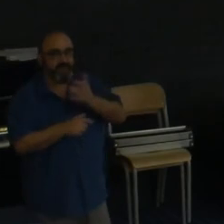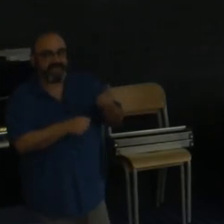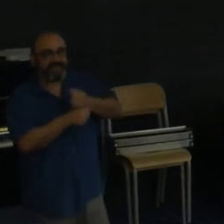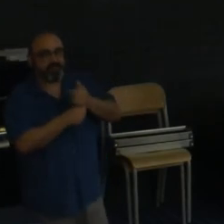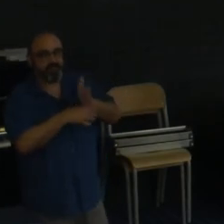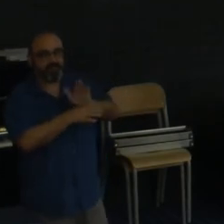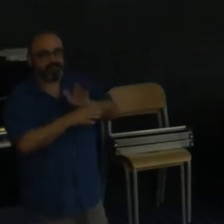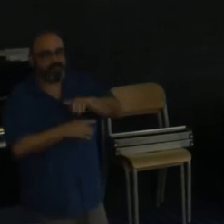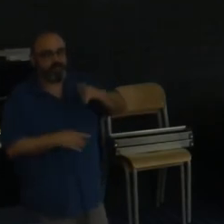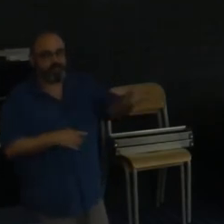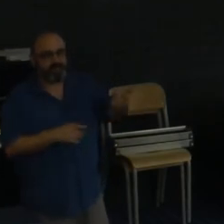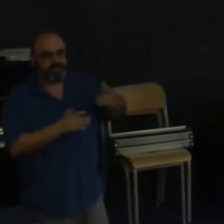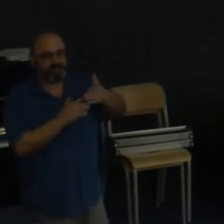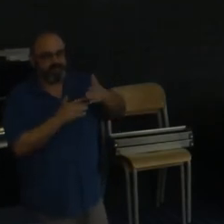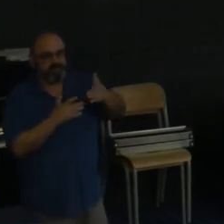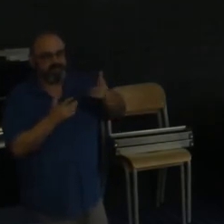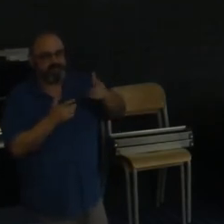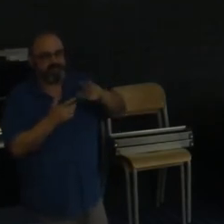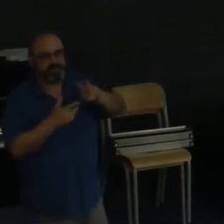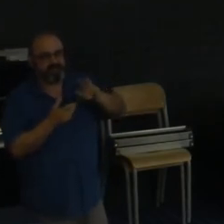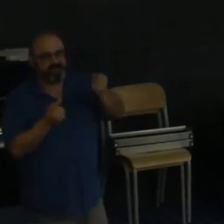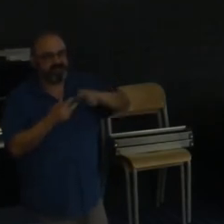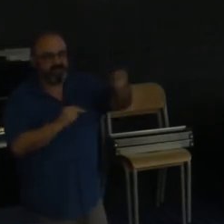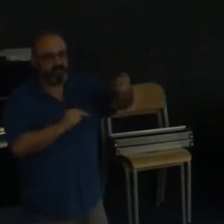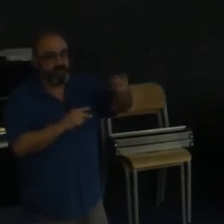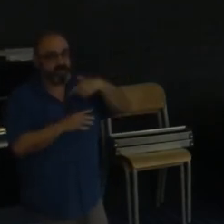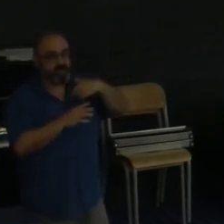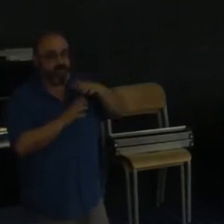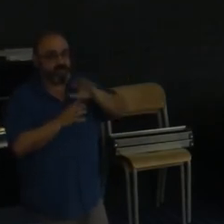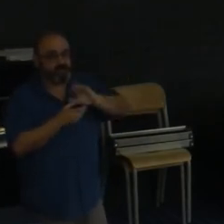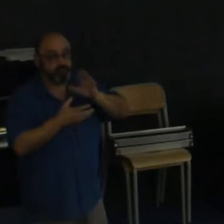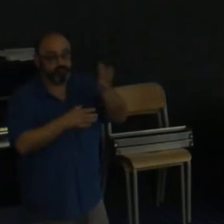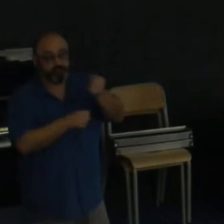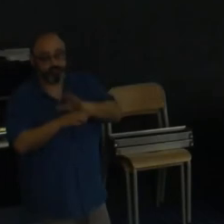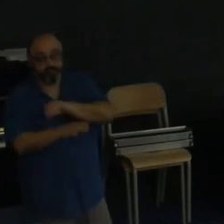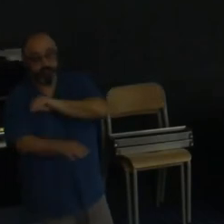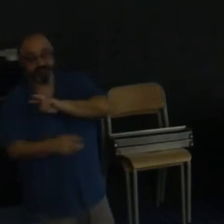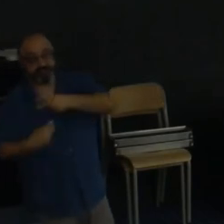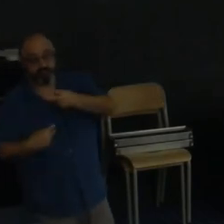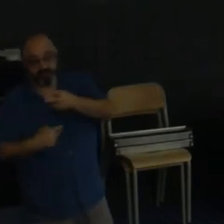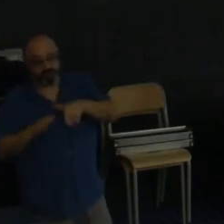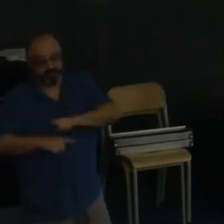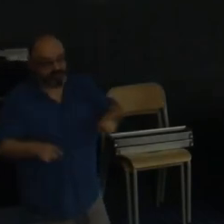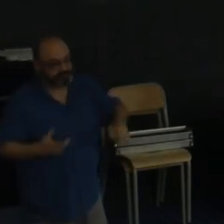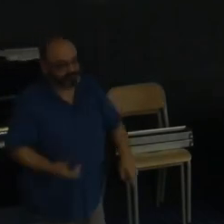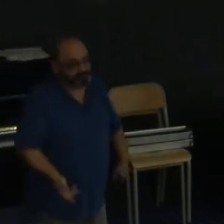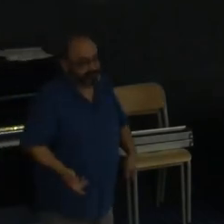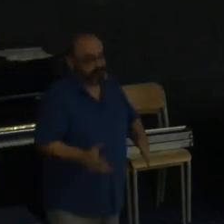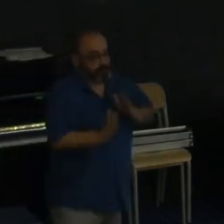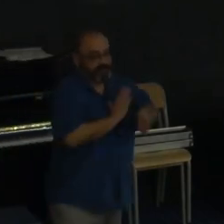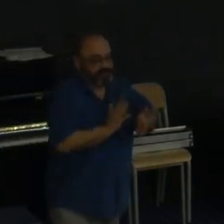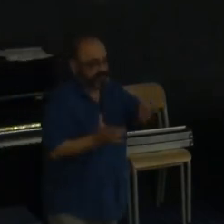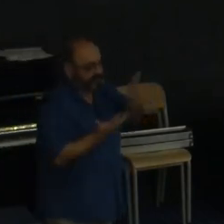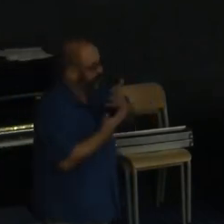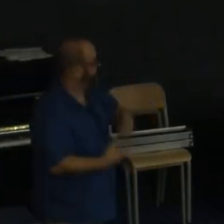petite démonstration un virtual env, c'est simplement que j'étais sorti de mon virtual env, donc forcément ça ne peut pas fonctionner. C'est les aléas du direct, mais au moins